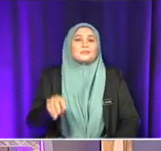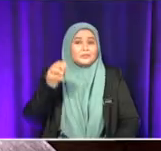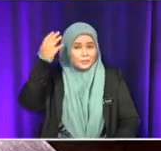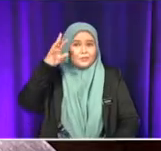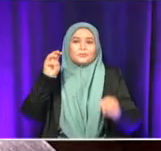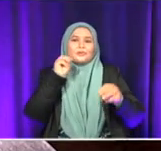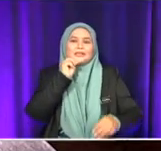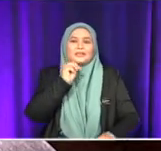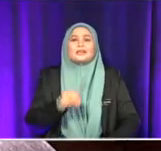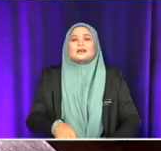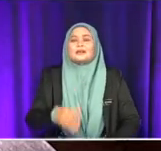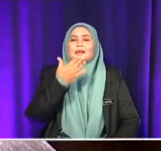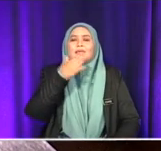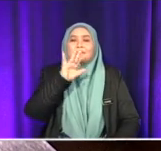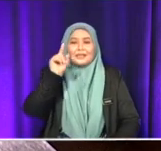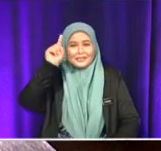Cikgu